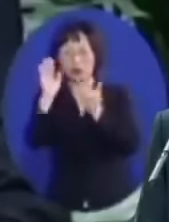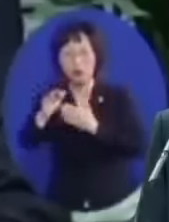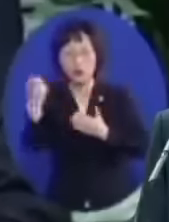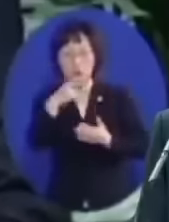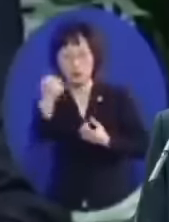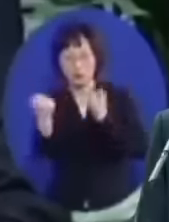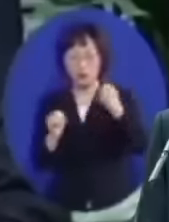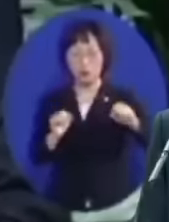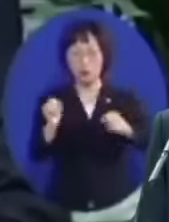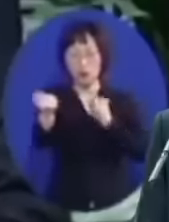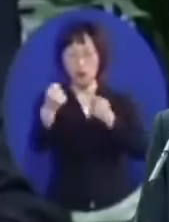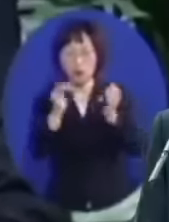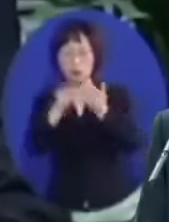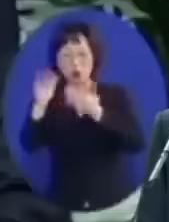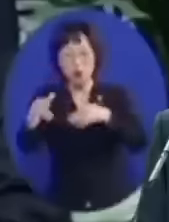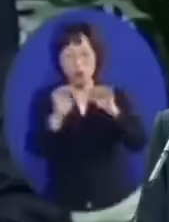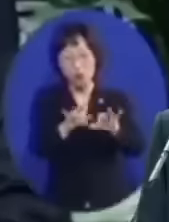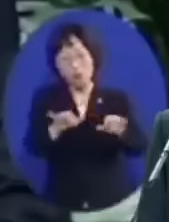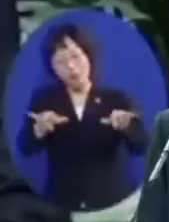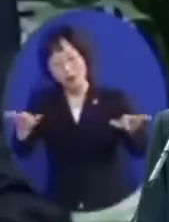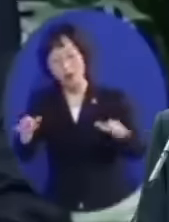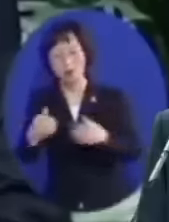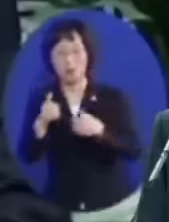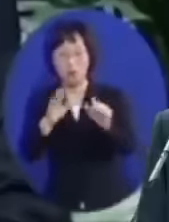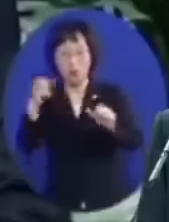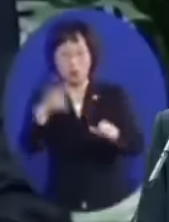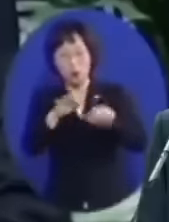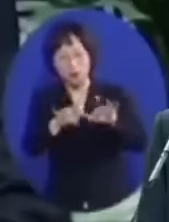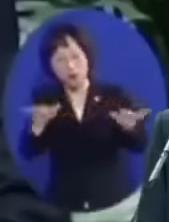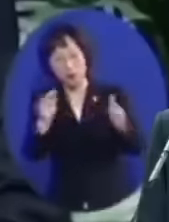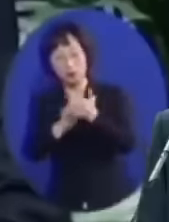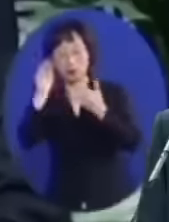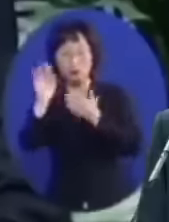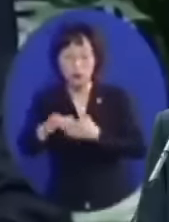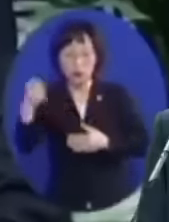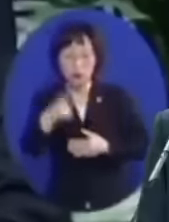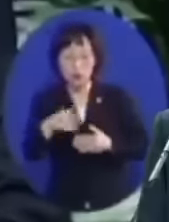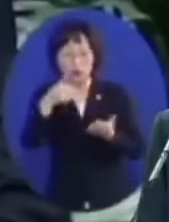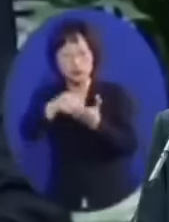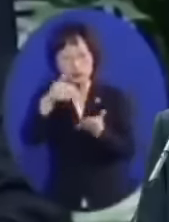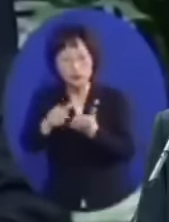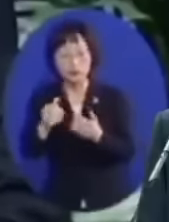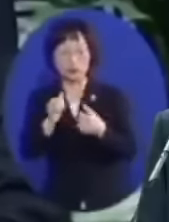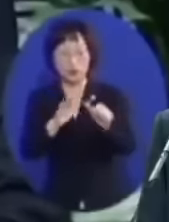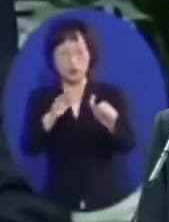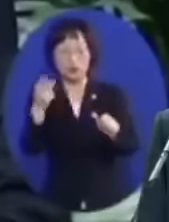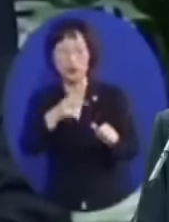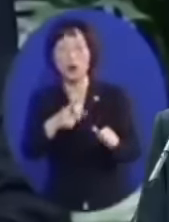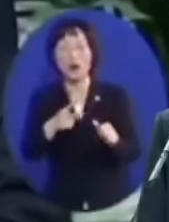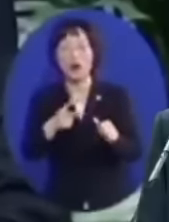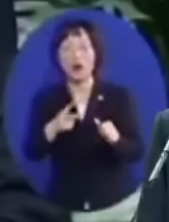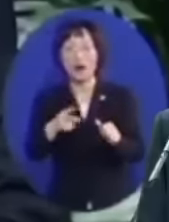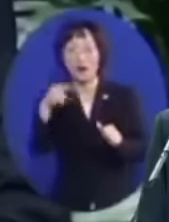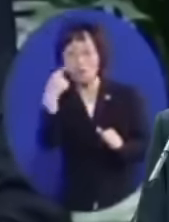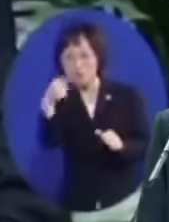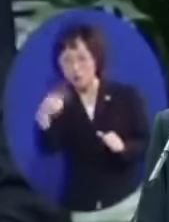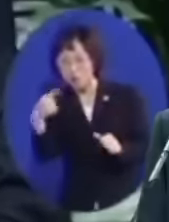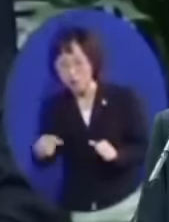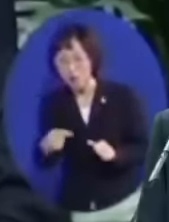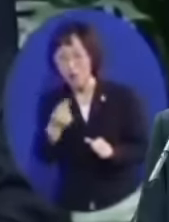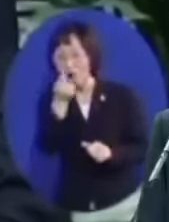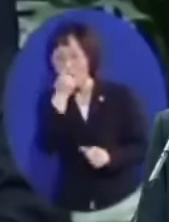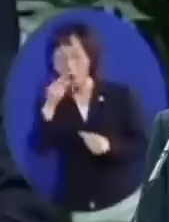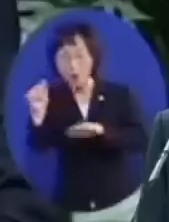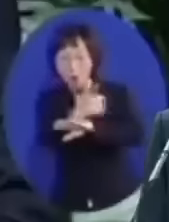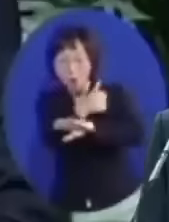보내고 태권도 보고 나오면 피아노 교실에 보내고 피아노 교실에 나오면 그림 그리는 데 보내고 그림 그리는 데 나오면 또 뭐 하는 데 보내고